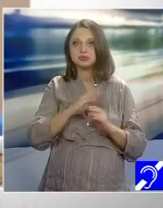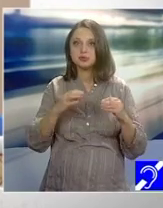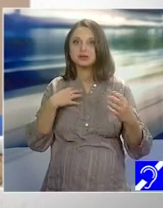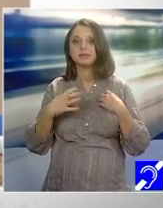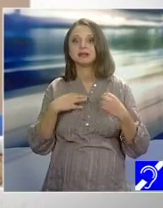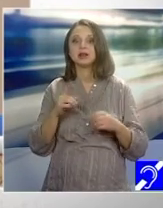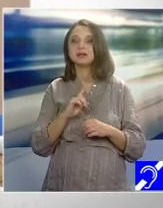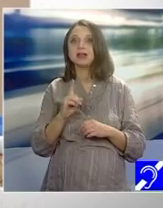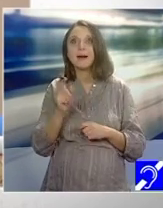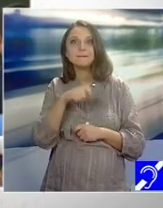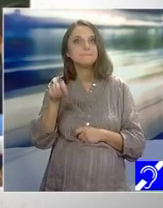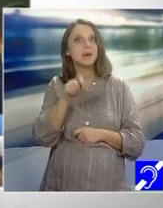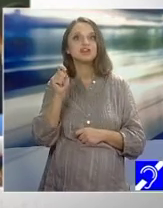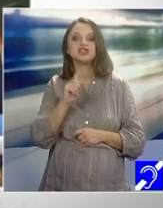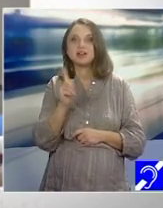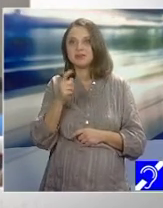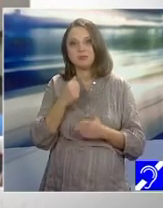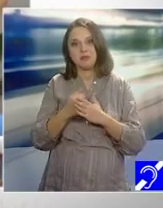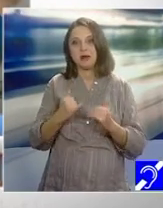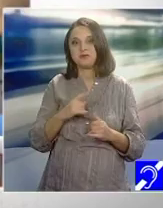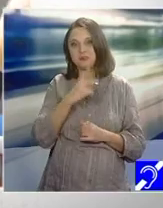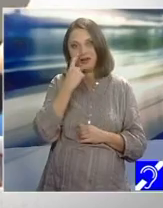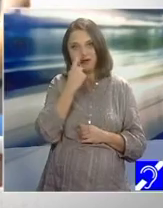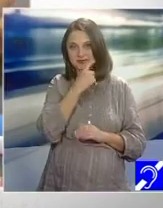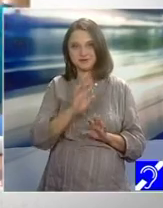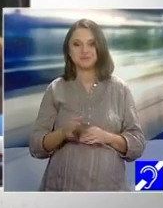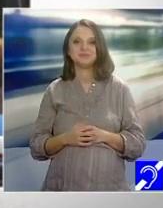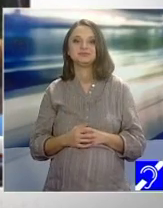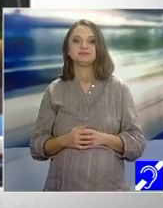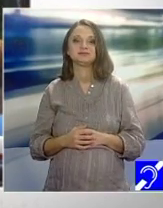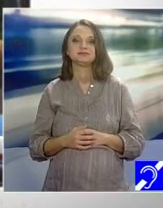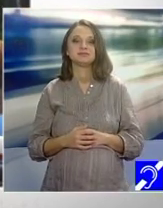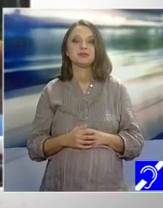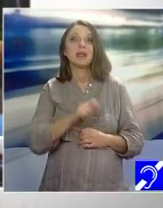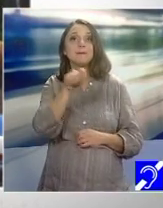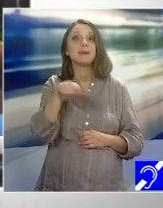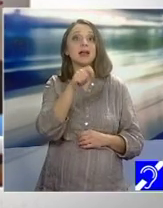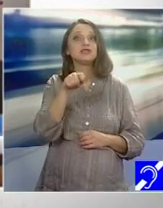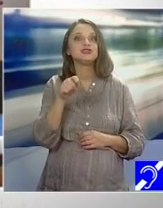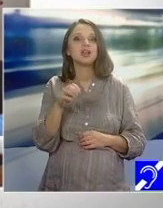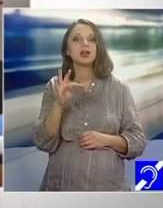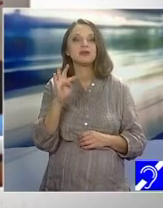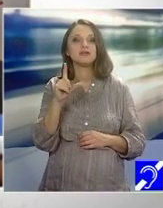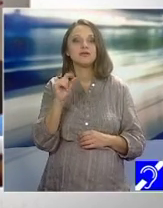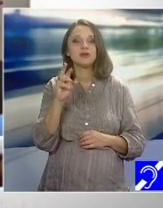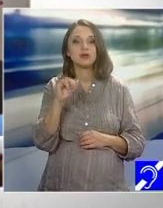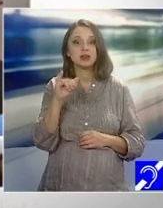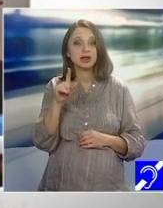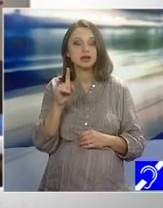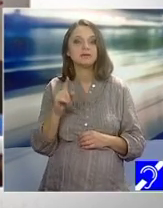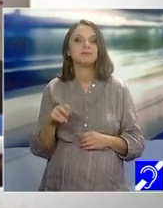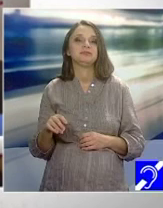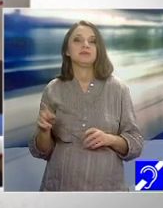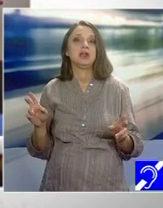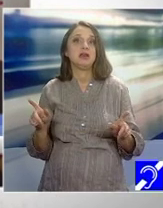niciodată unul de magie. Spectacolul oferit de magicianul Florin nu este doar o simplă distracție. O să învețe despre culori,